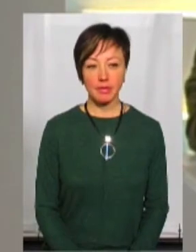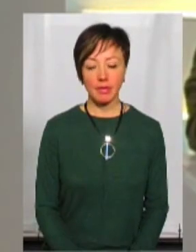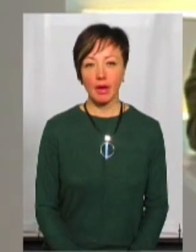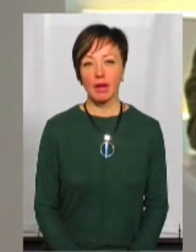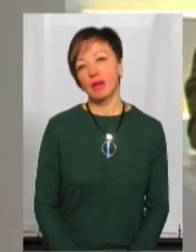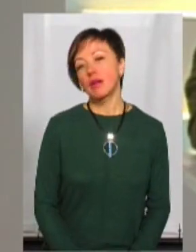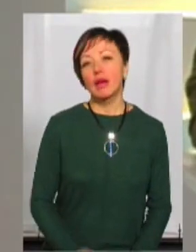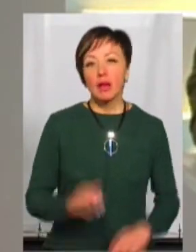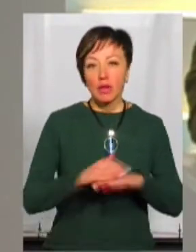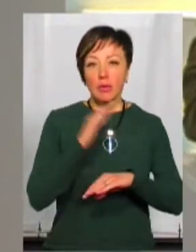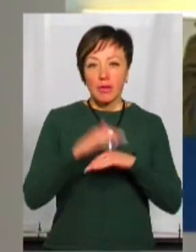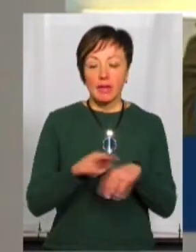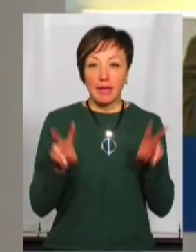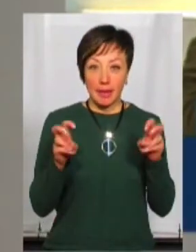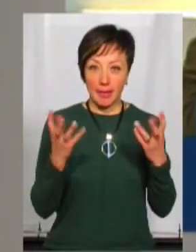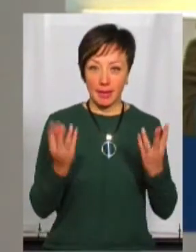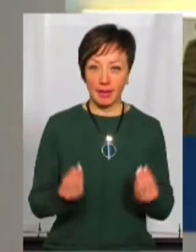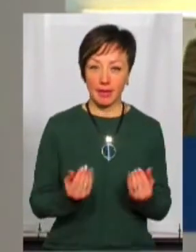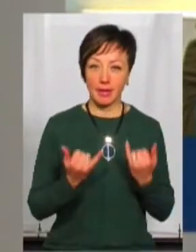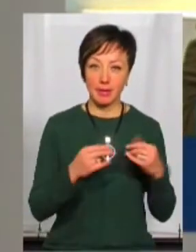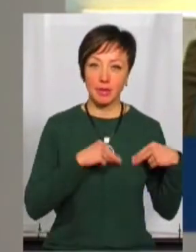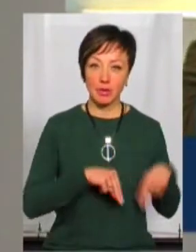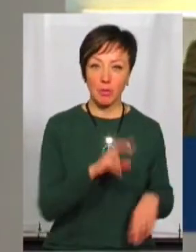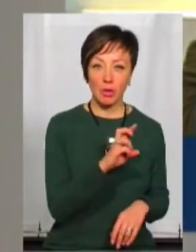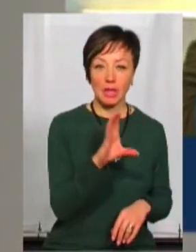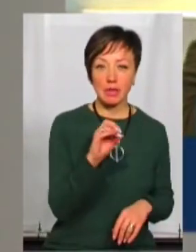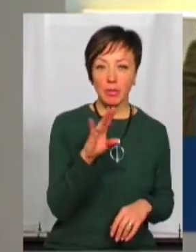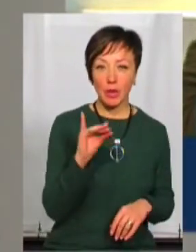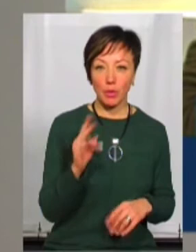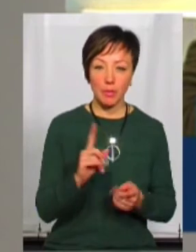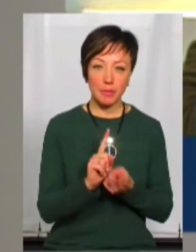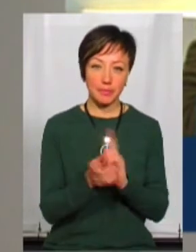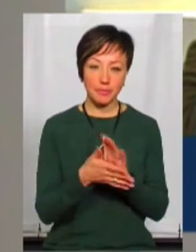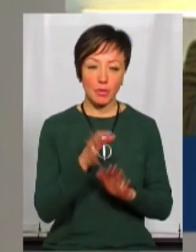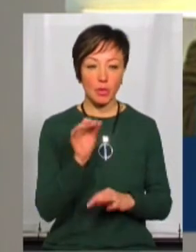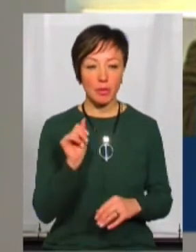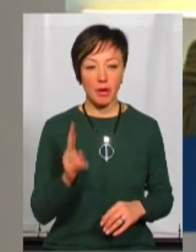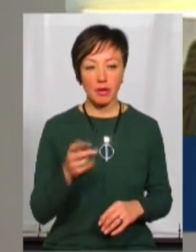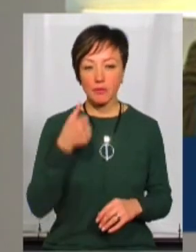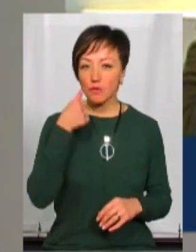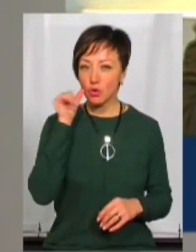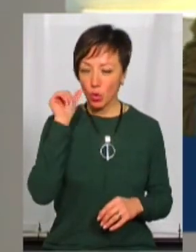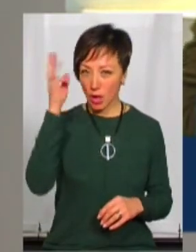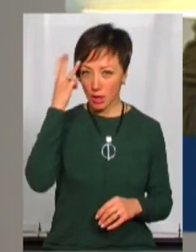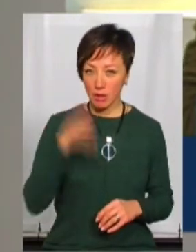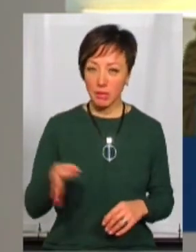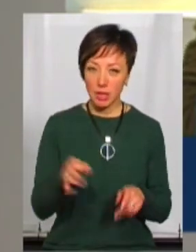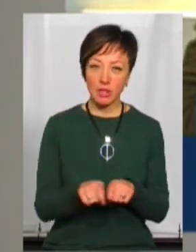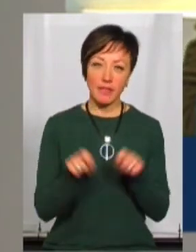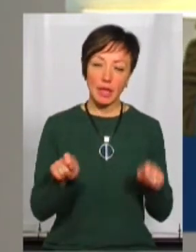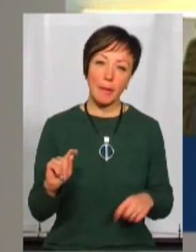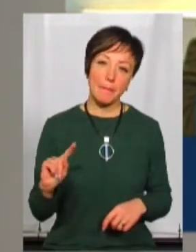Доброго вечора. Це тема дня. З вами Богдан Семенюк. На жестову мову перекладає Ольга Рибак. Вчора на Хмельниччині